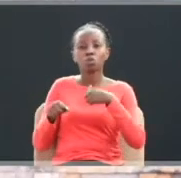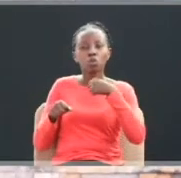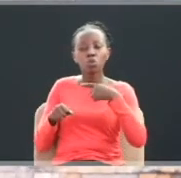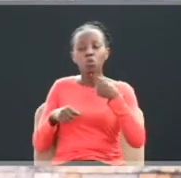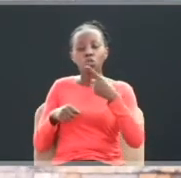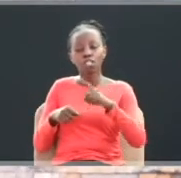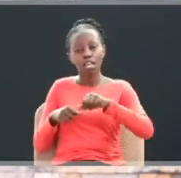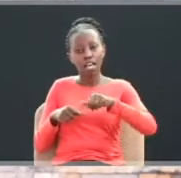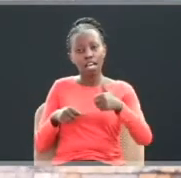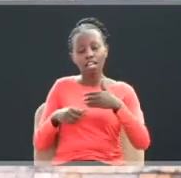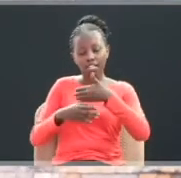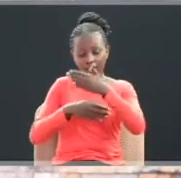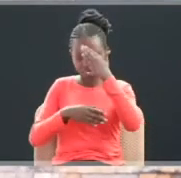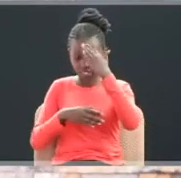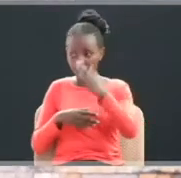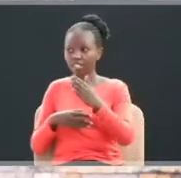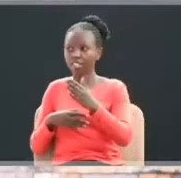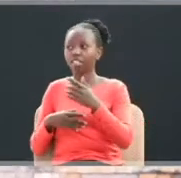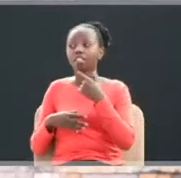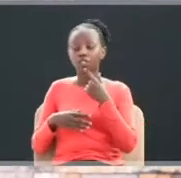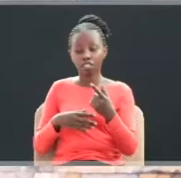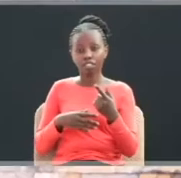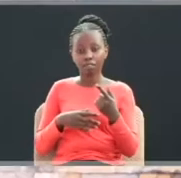Na tumesoma hiyo. Be hospitable.